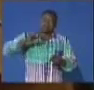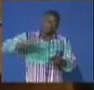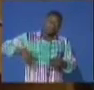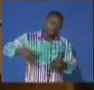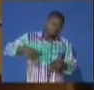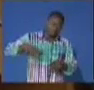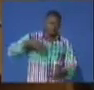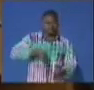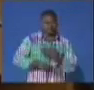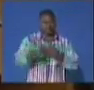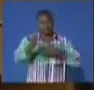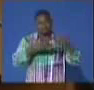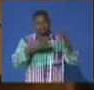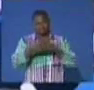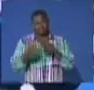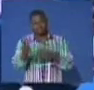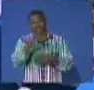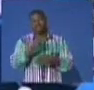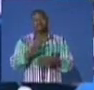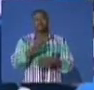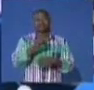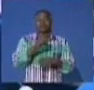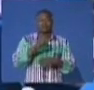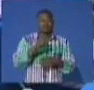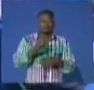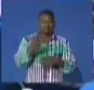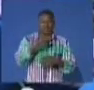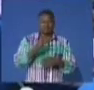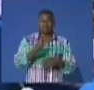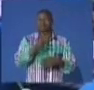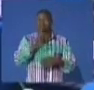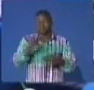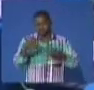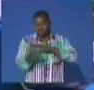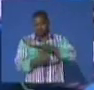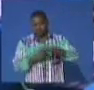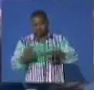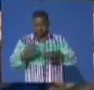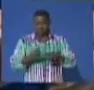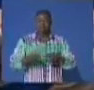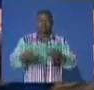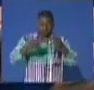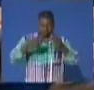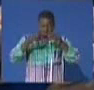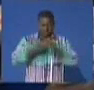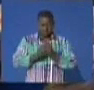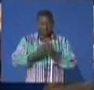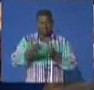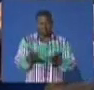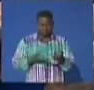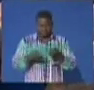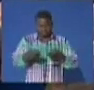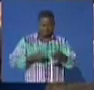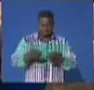à l'arrêt constituent, sous le gouvernement du président Rochmar Christian Kabore,